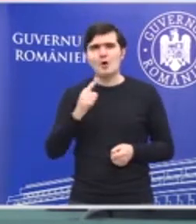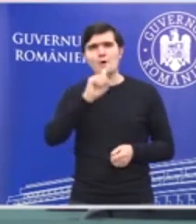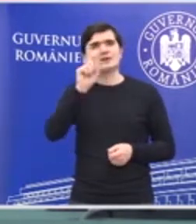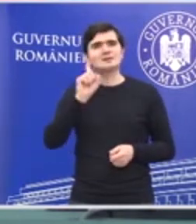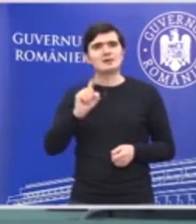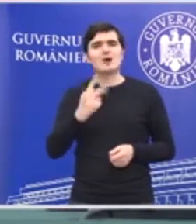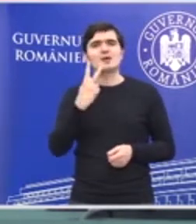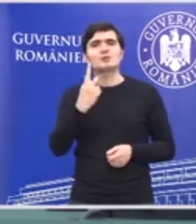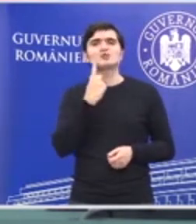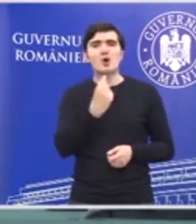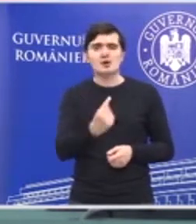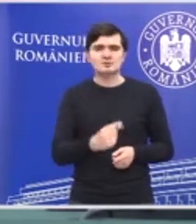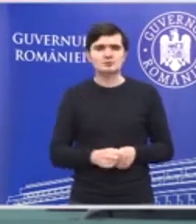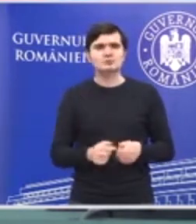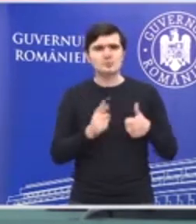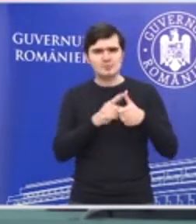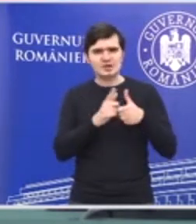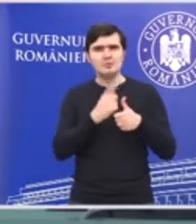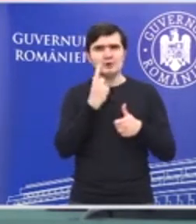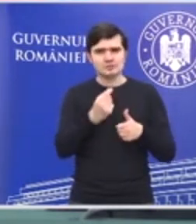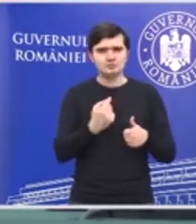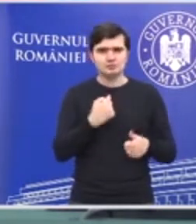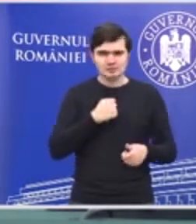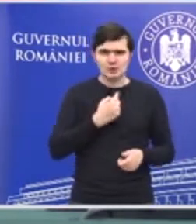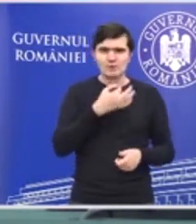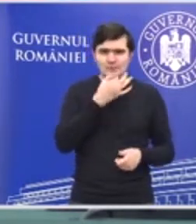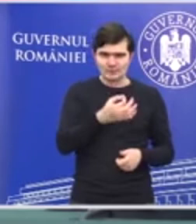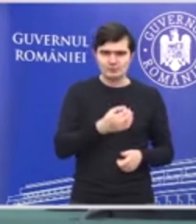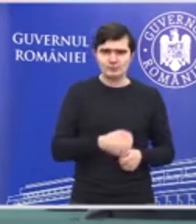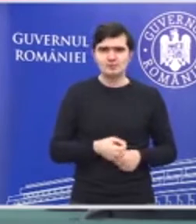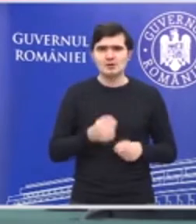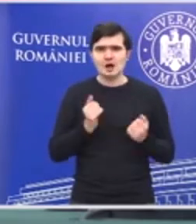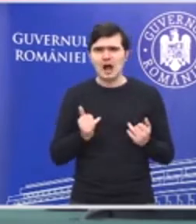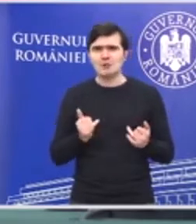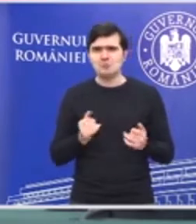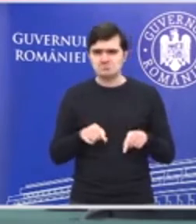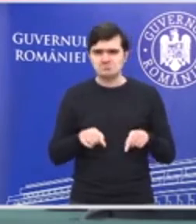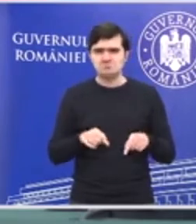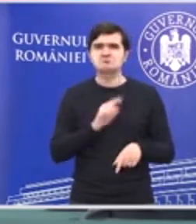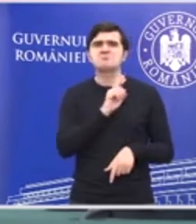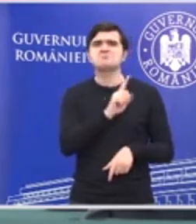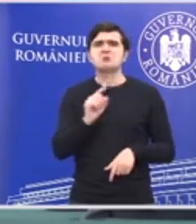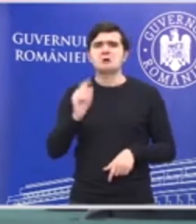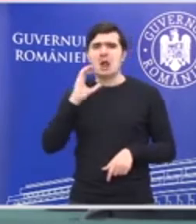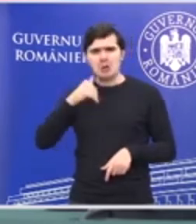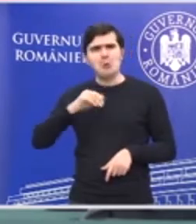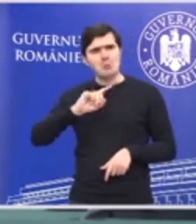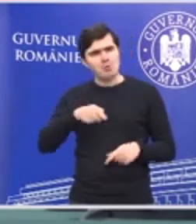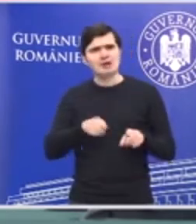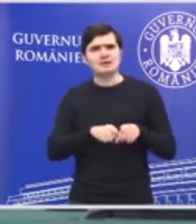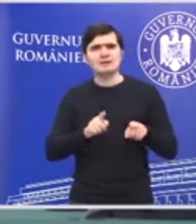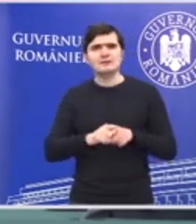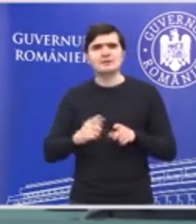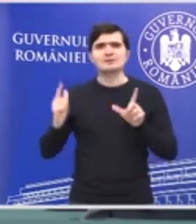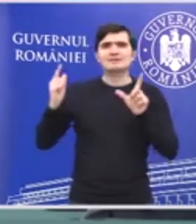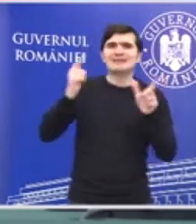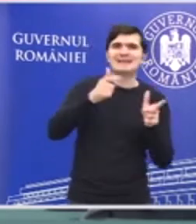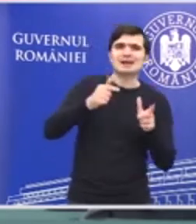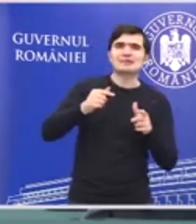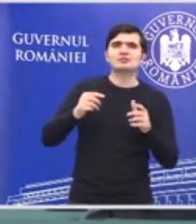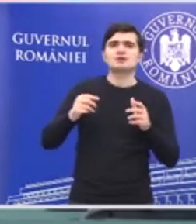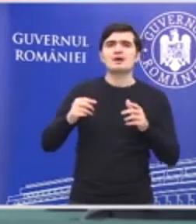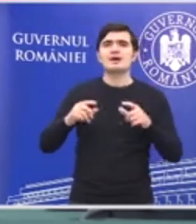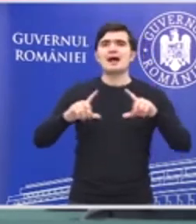două răspunsuri. Primul o să vi-l ofer eu. În momentul de față, fiecare persoană are posibilitatea să-și descarce varianta